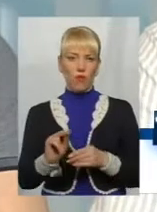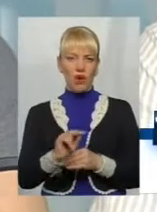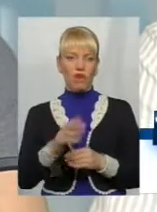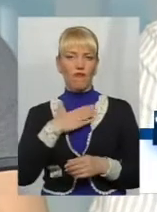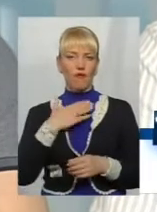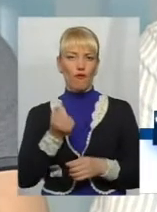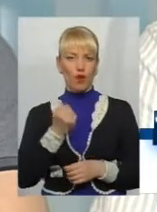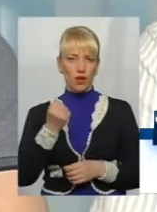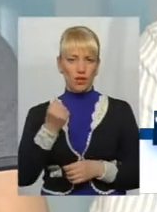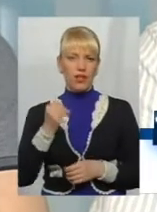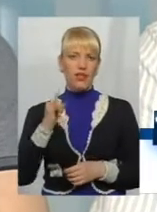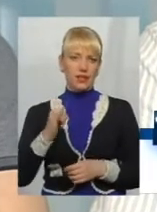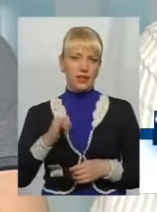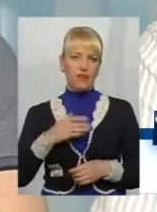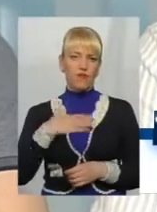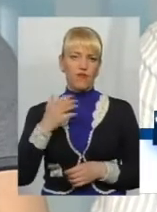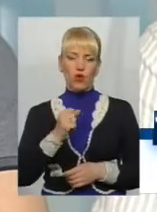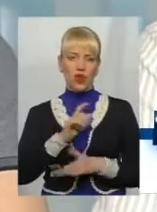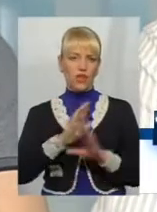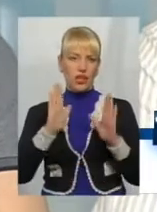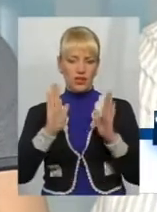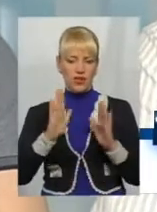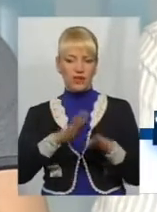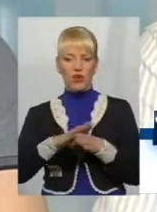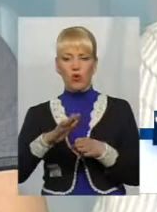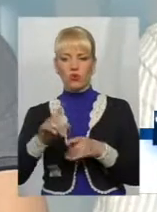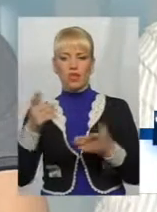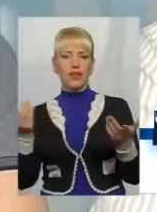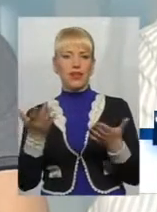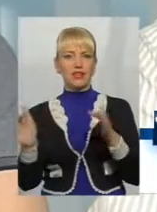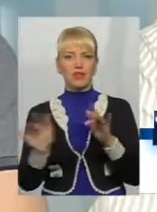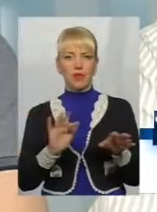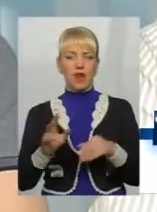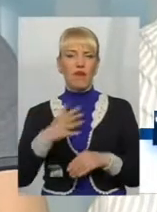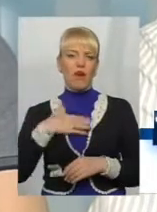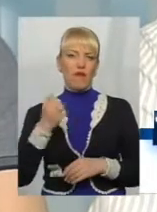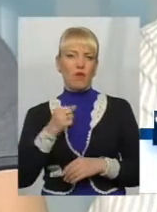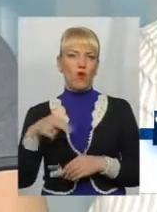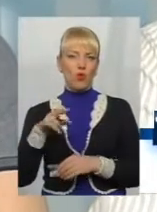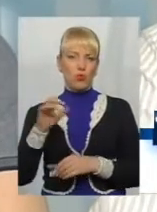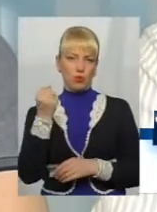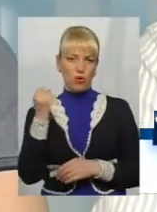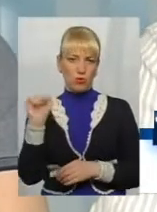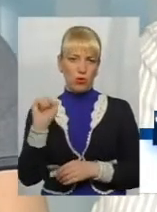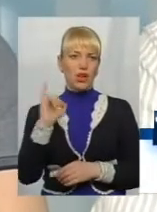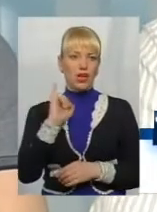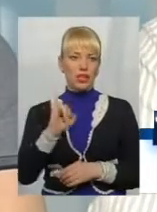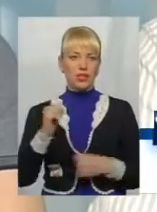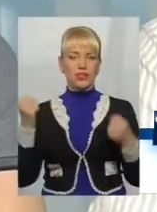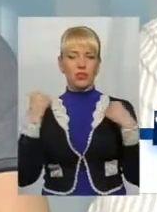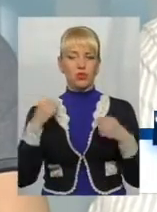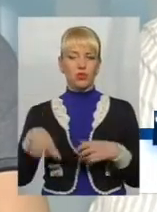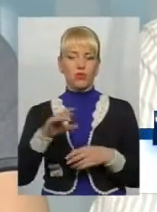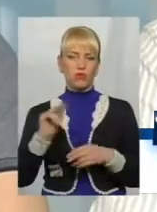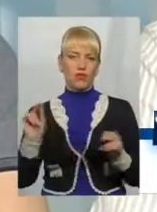волі. Волі не тільки виконувати якісь деякі вправи, а волі до перемоги. І, до речі, спорт у всіх